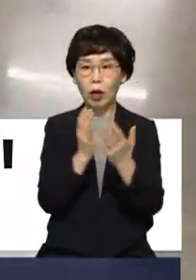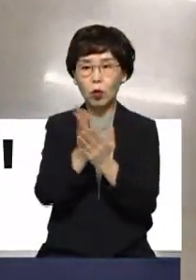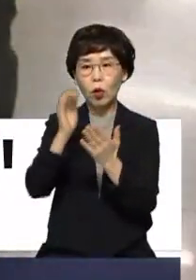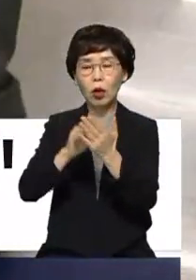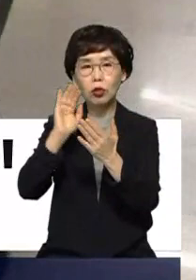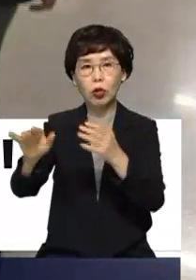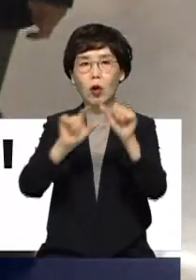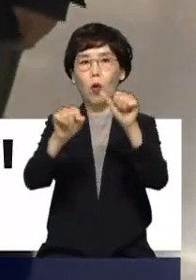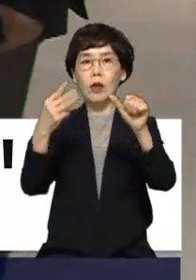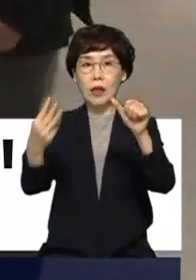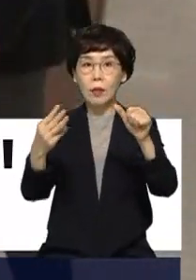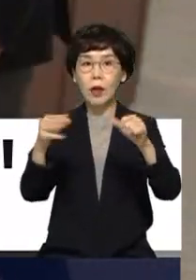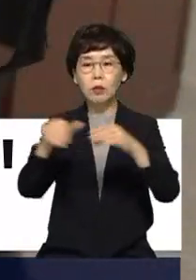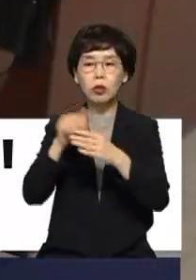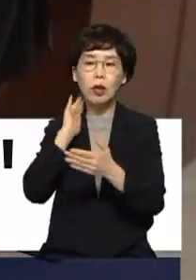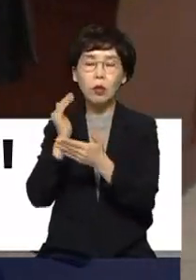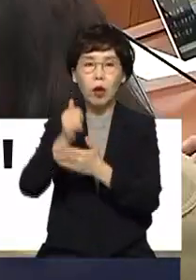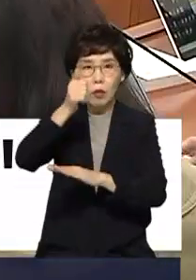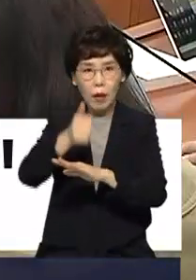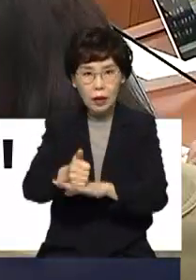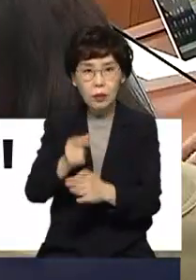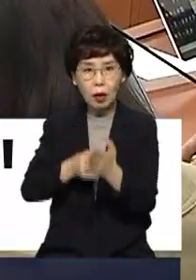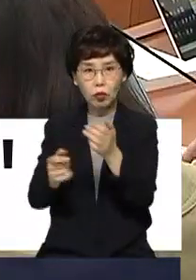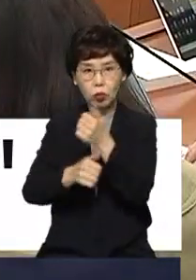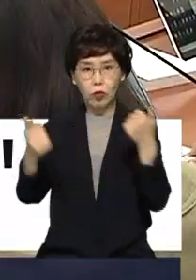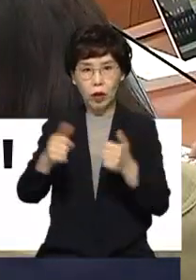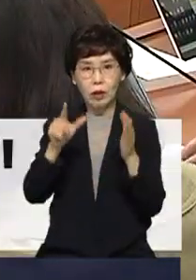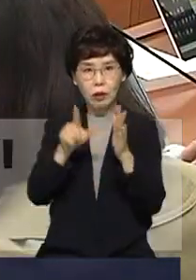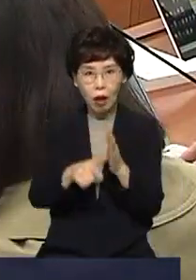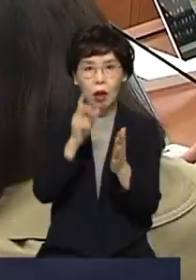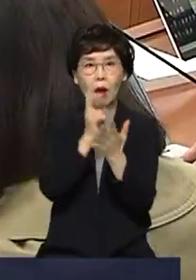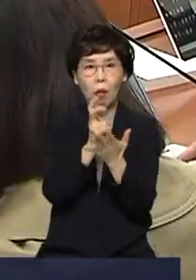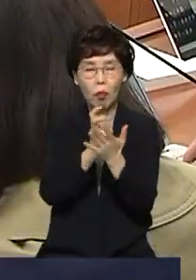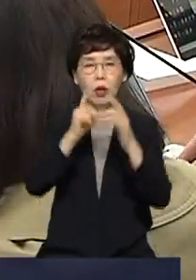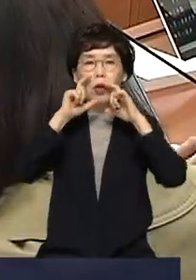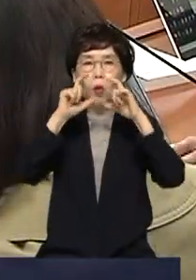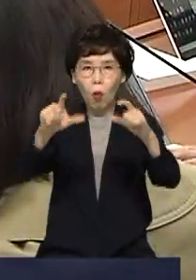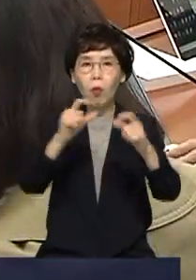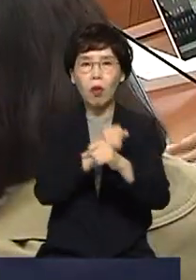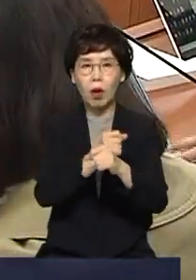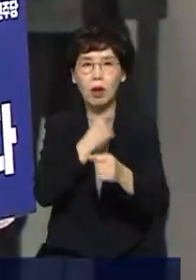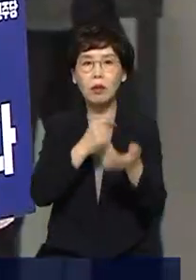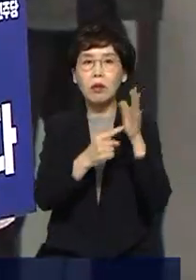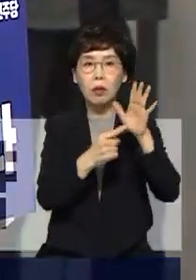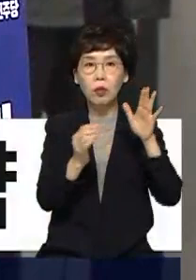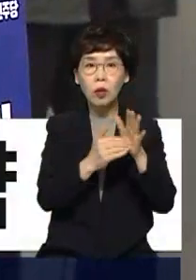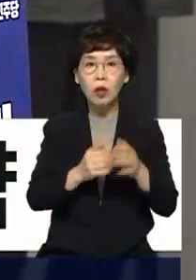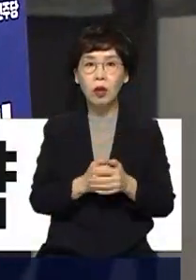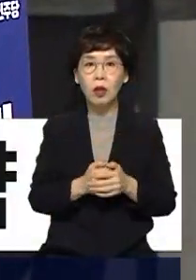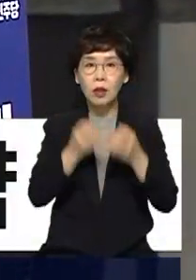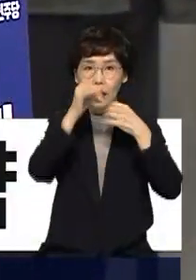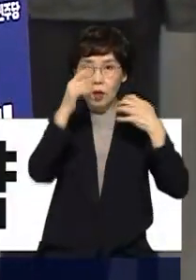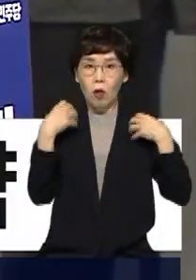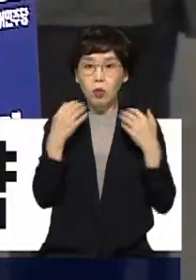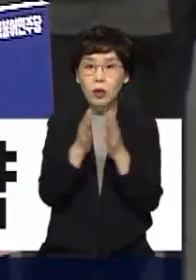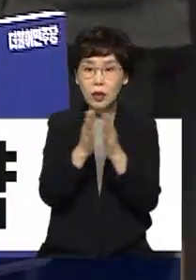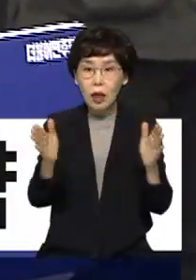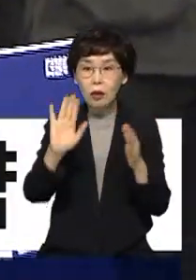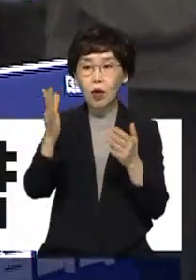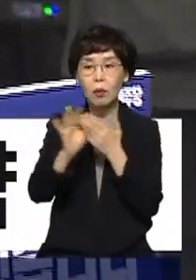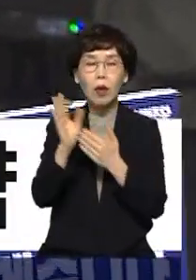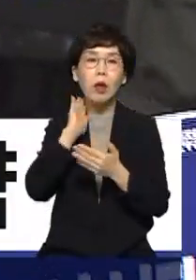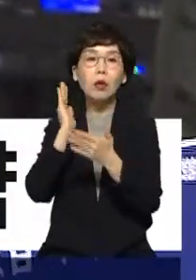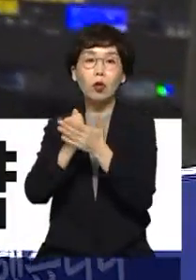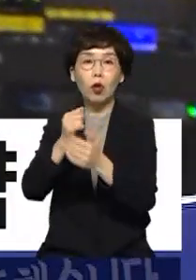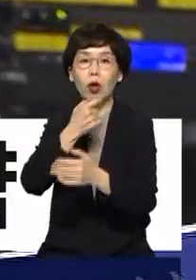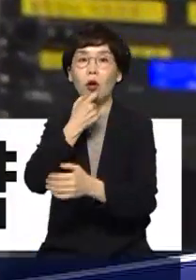달 3일 문재인 대통령의 마지막 국무회의에서 법안을 공포하겠다고 밝혔습니다. 새 정부가 출범하면